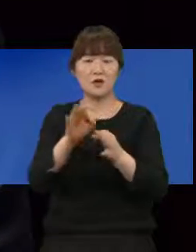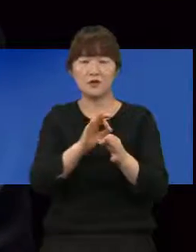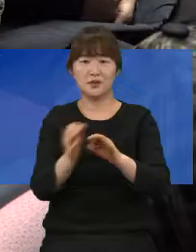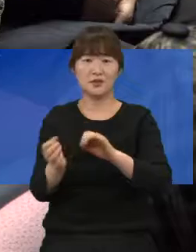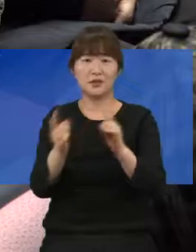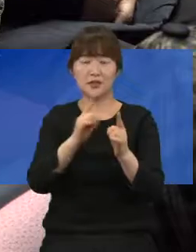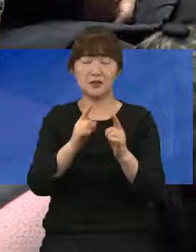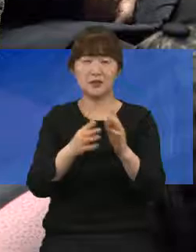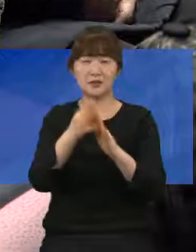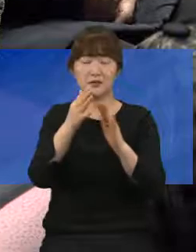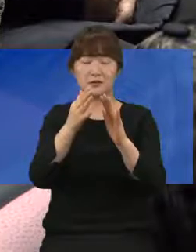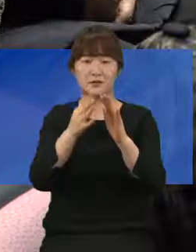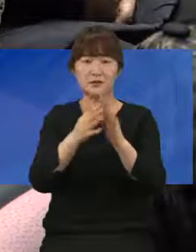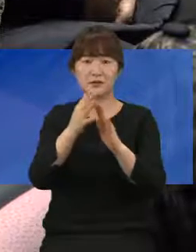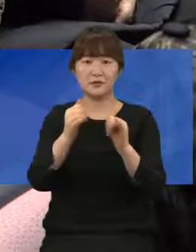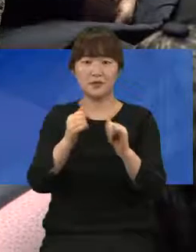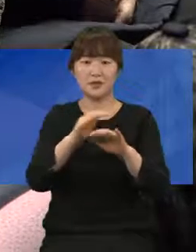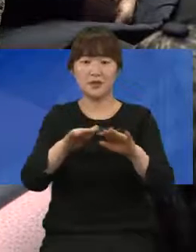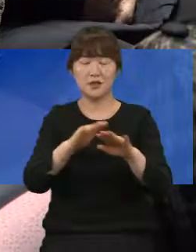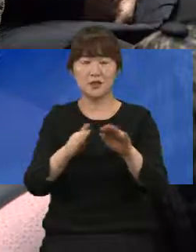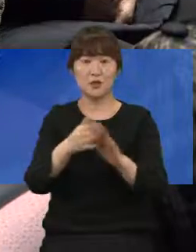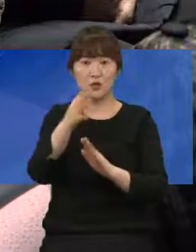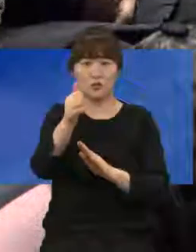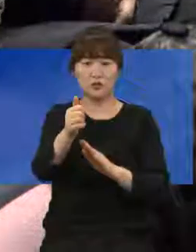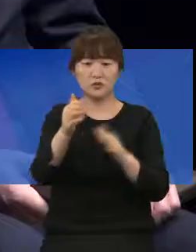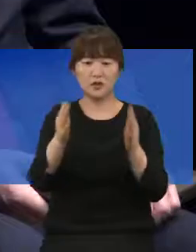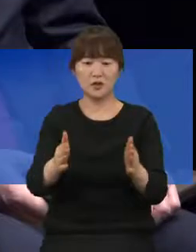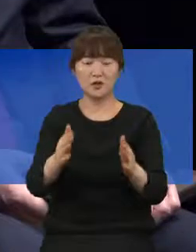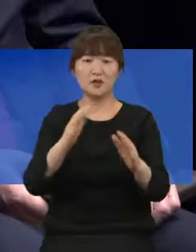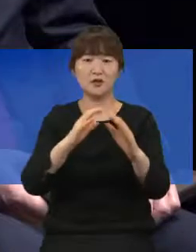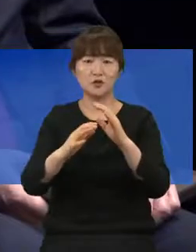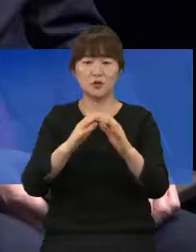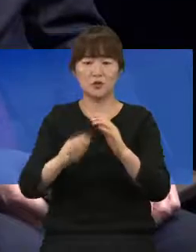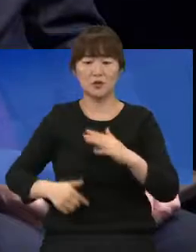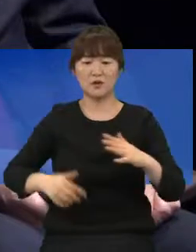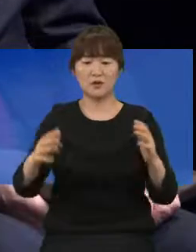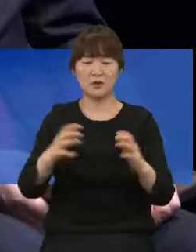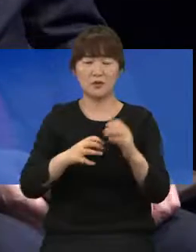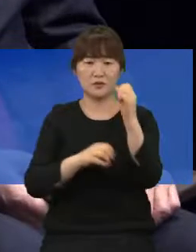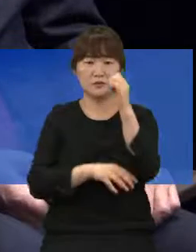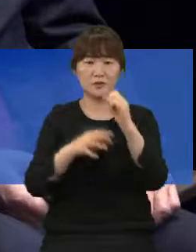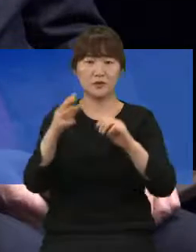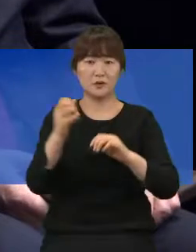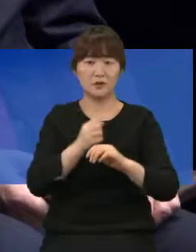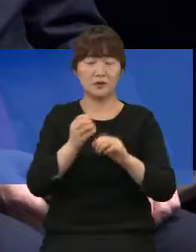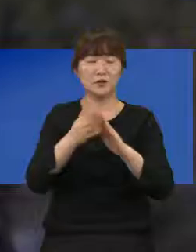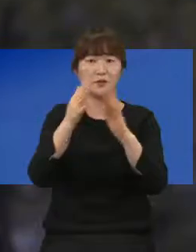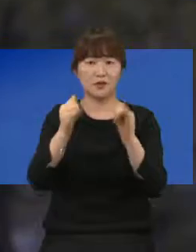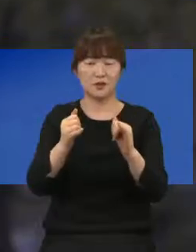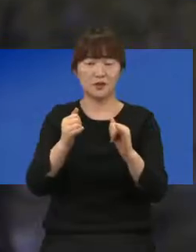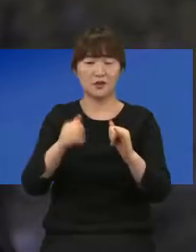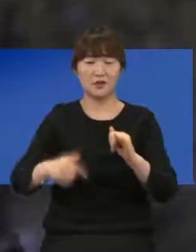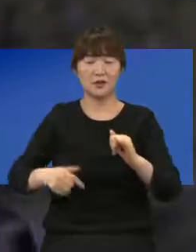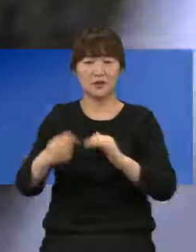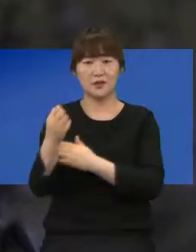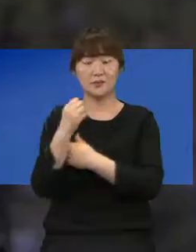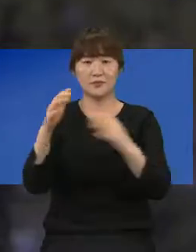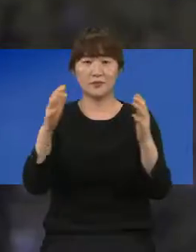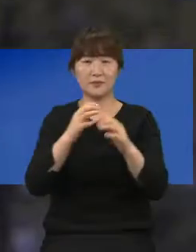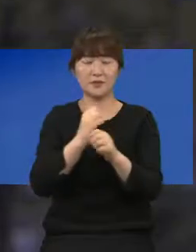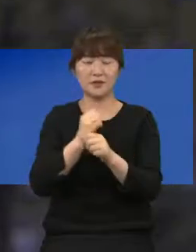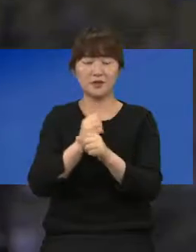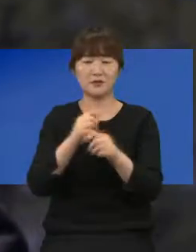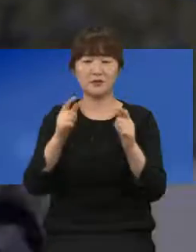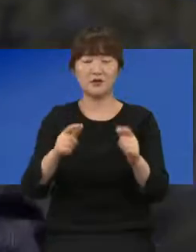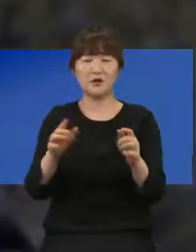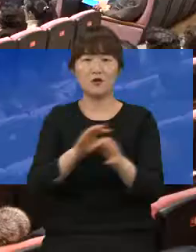살리기 범시민 대책본부 경제 주체들 간 소통과 협력을 바탕으로 포항시민이 다 함께 힘을 합쳐